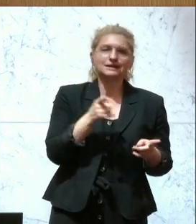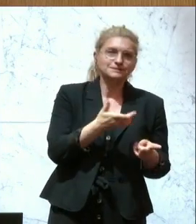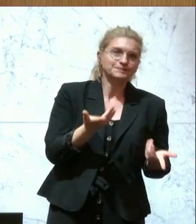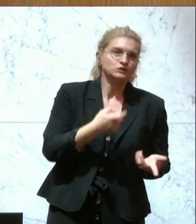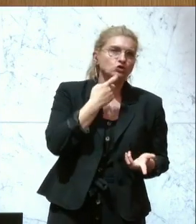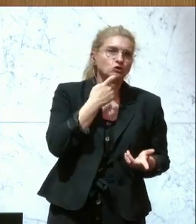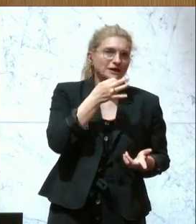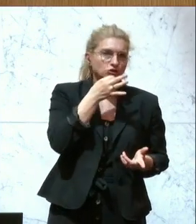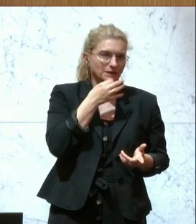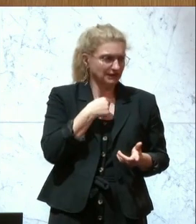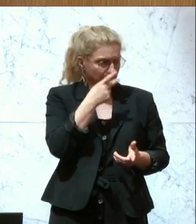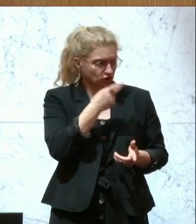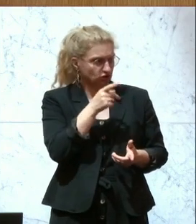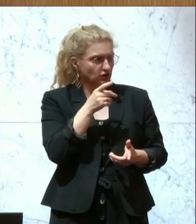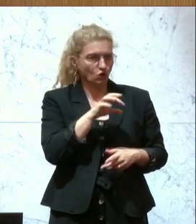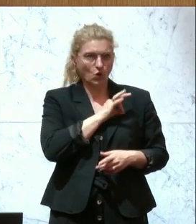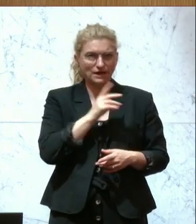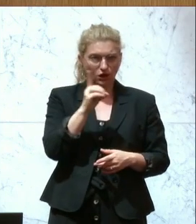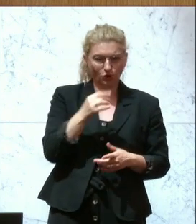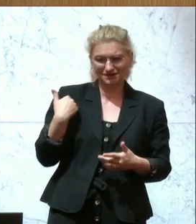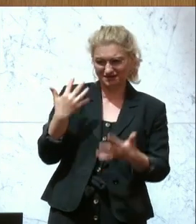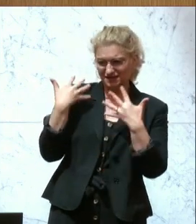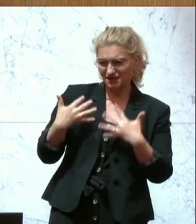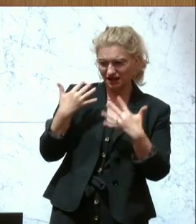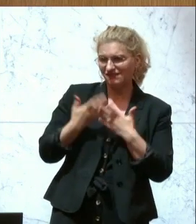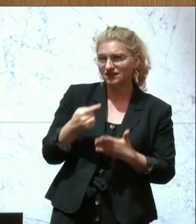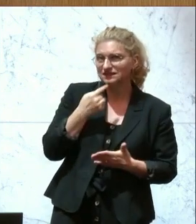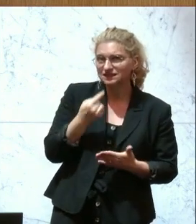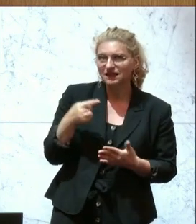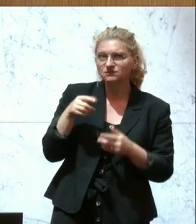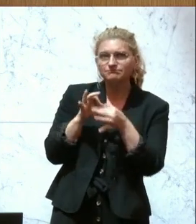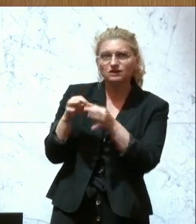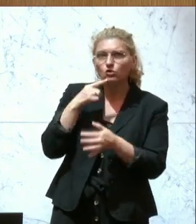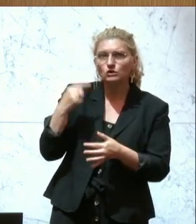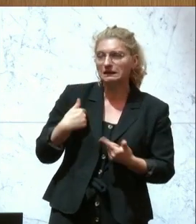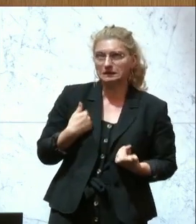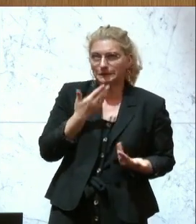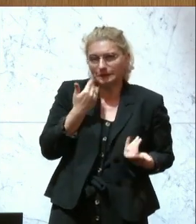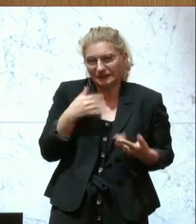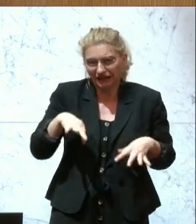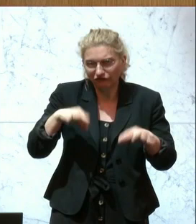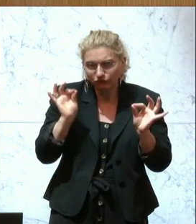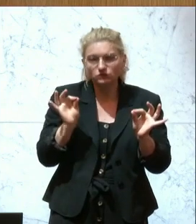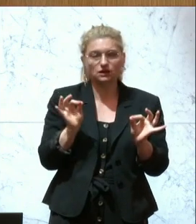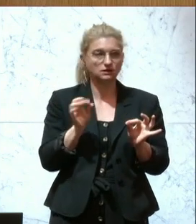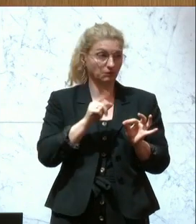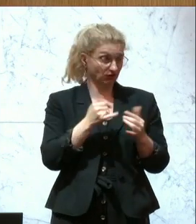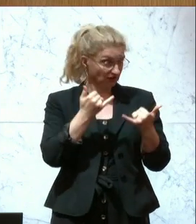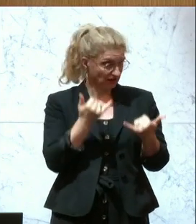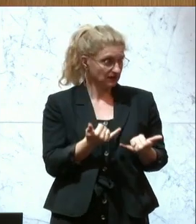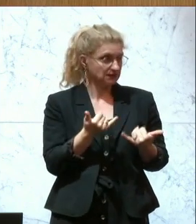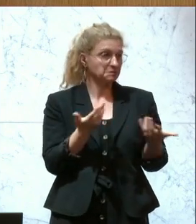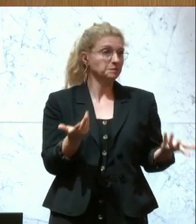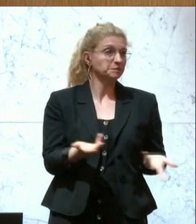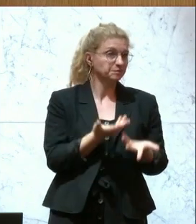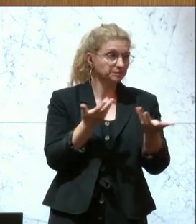jetzt nachgeschaut, was der Kollege Drobitsch in den letzten 10 Jahren zu Russland geäußert hat. Ich habe keine einzige Aussendung gefunden. Ist klar, dass jetzt, wenn das etwas Unverbindliches